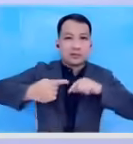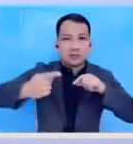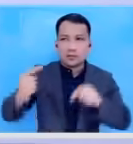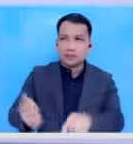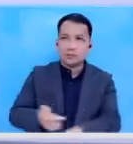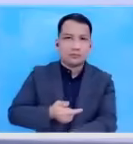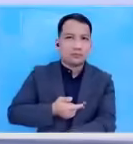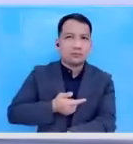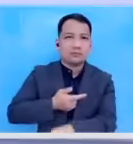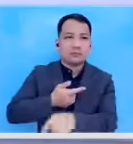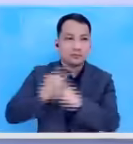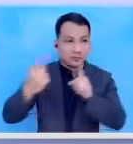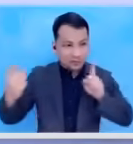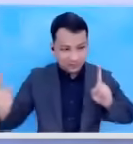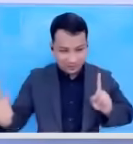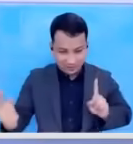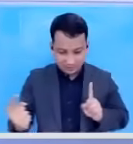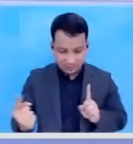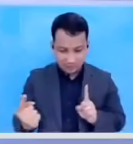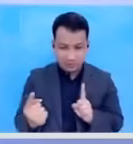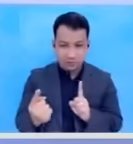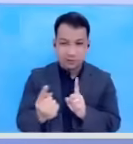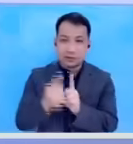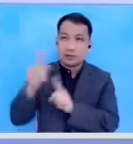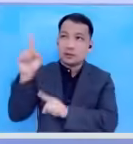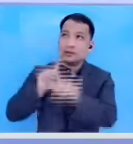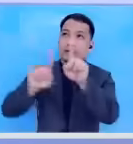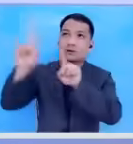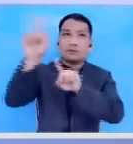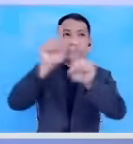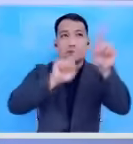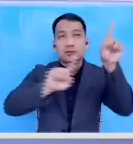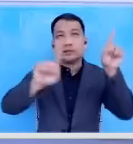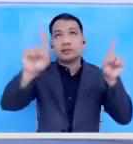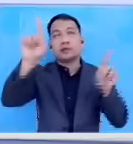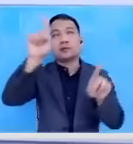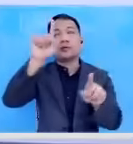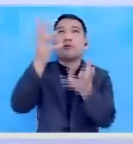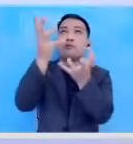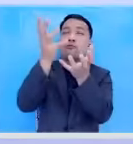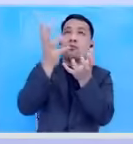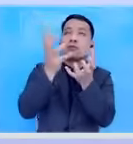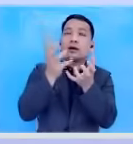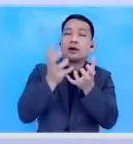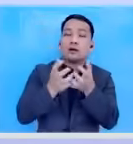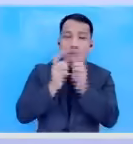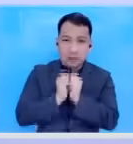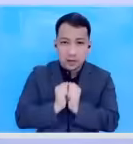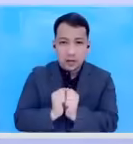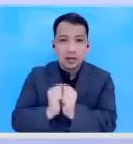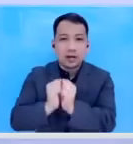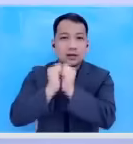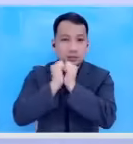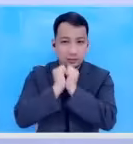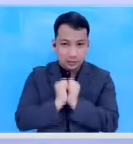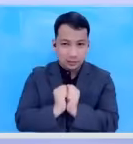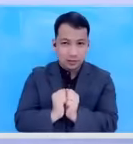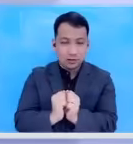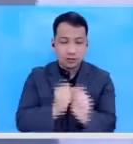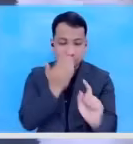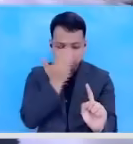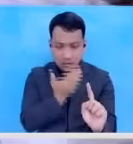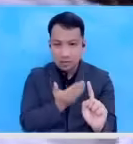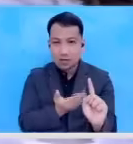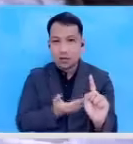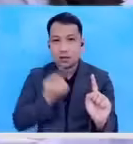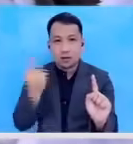magtatagal sa mga bituin tanging hiling magkasama ay